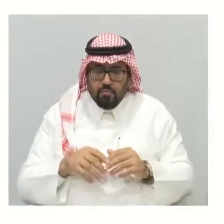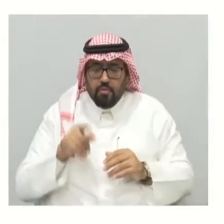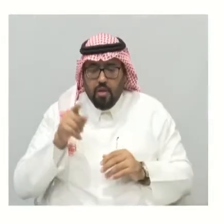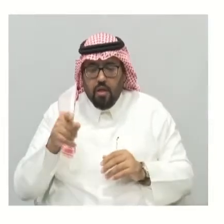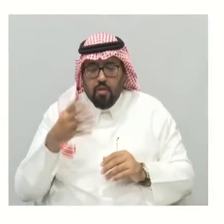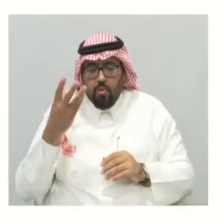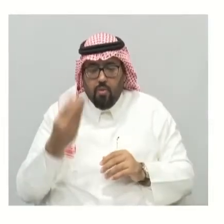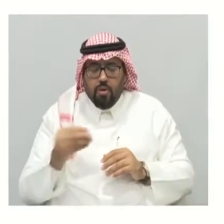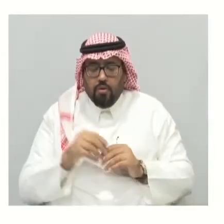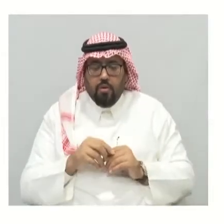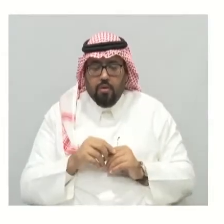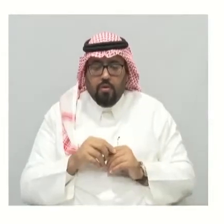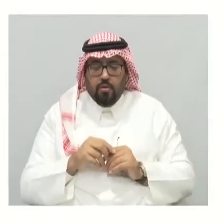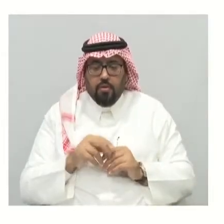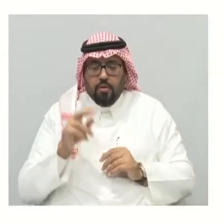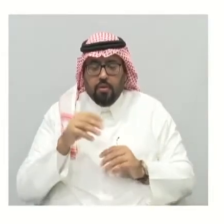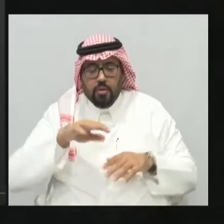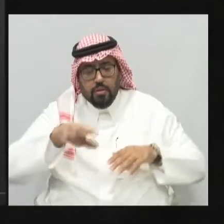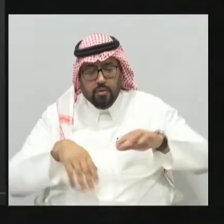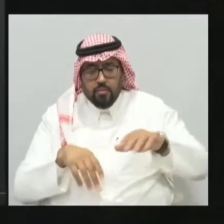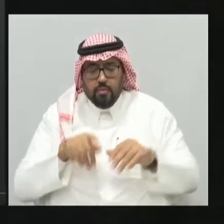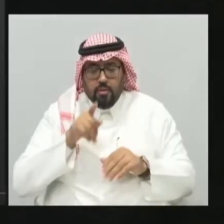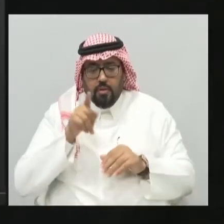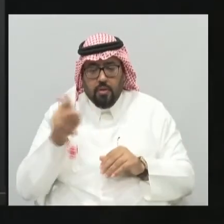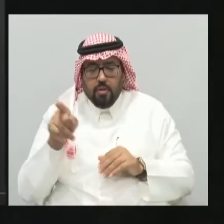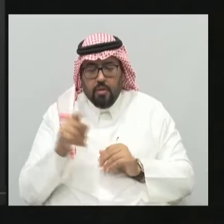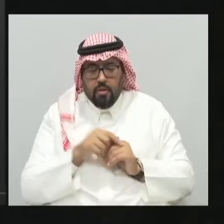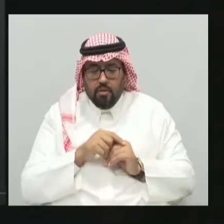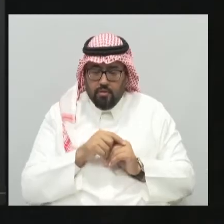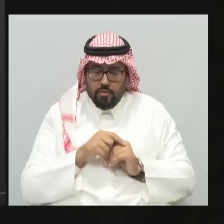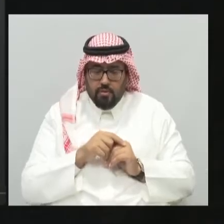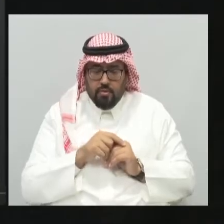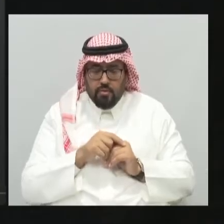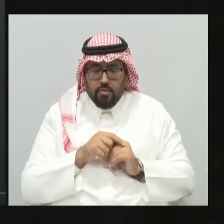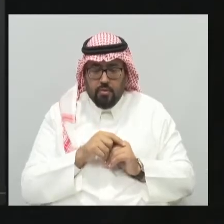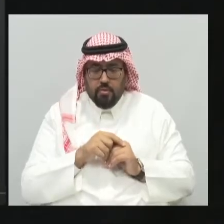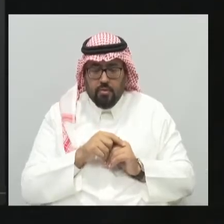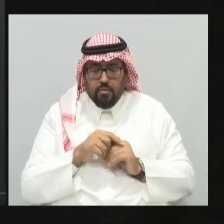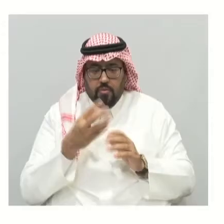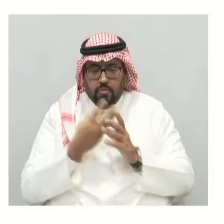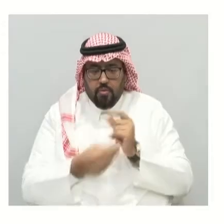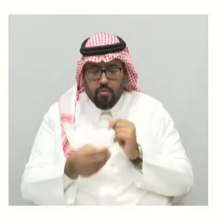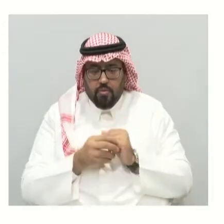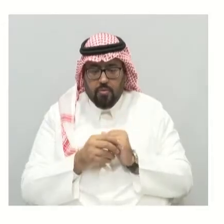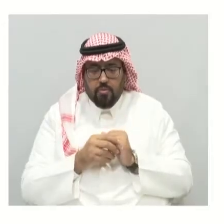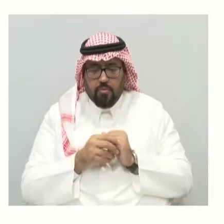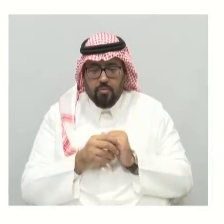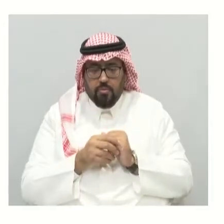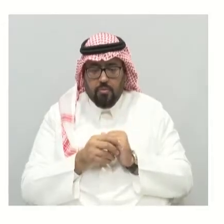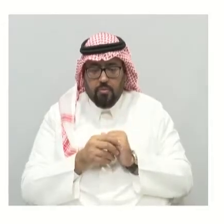هذا الولد نحاول نقرا مع بعض يلا يسبحوا هذا الولد